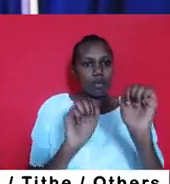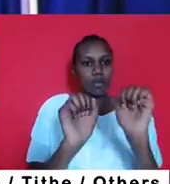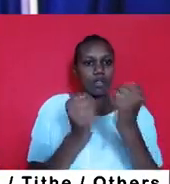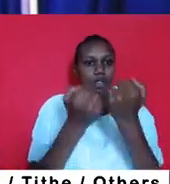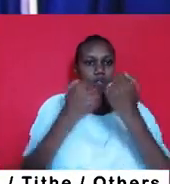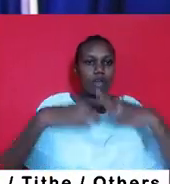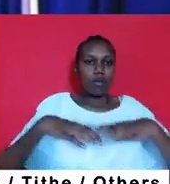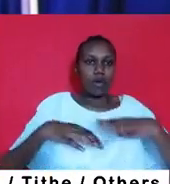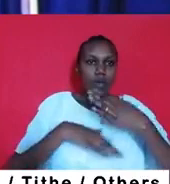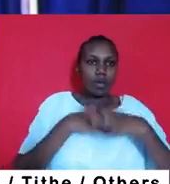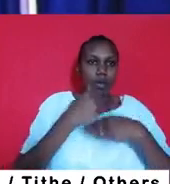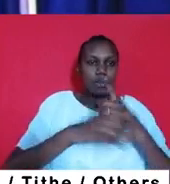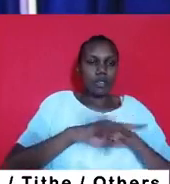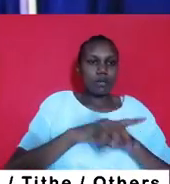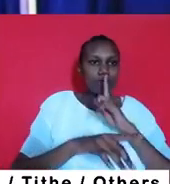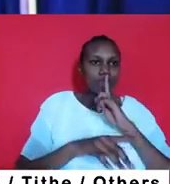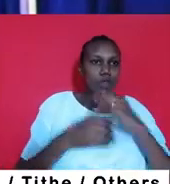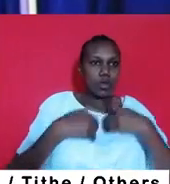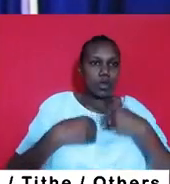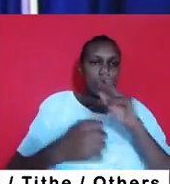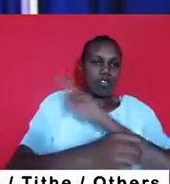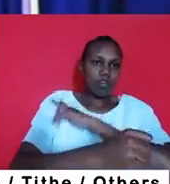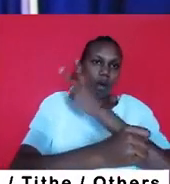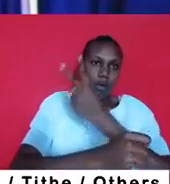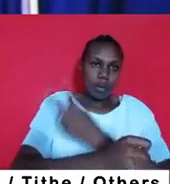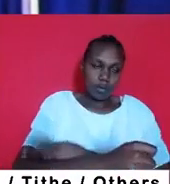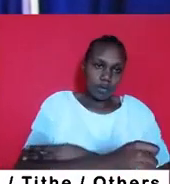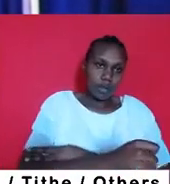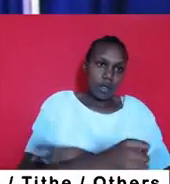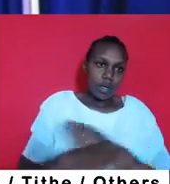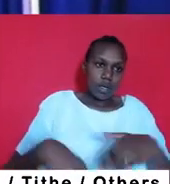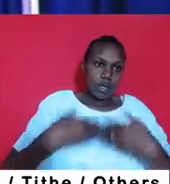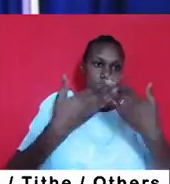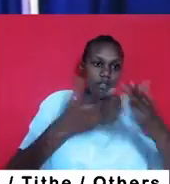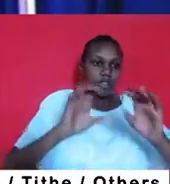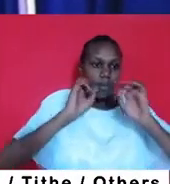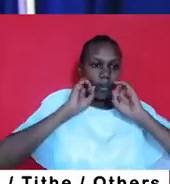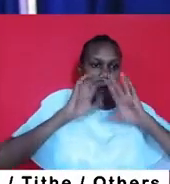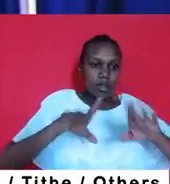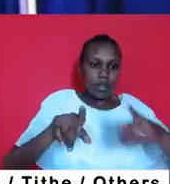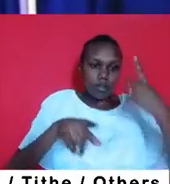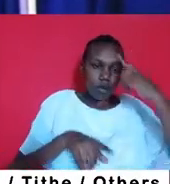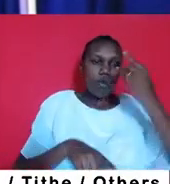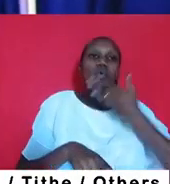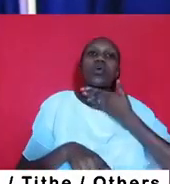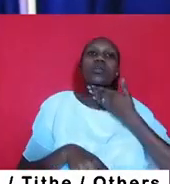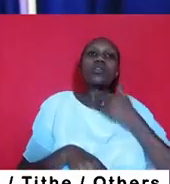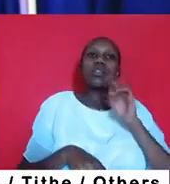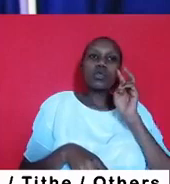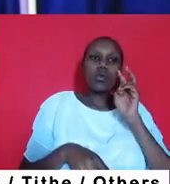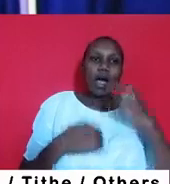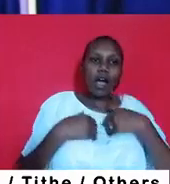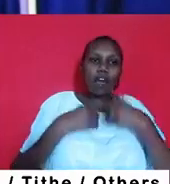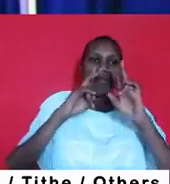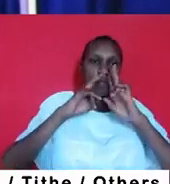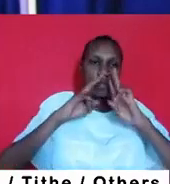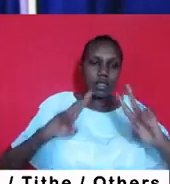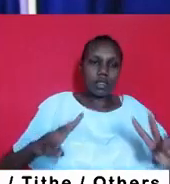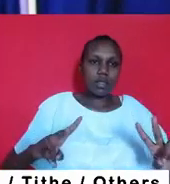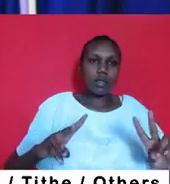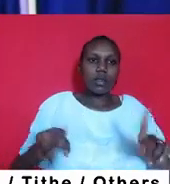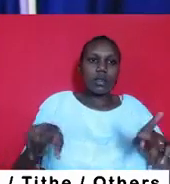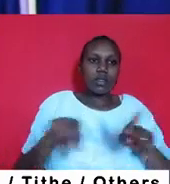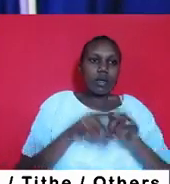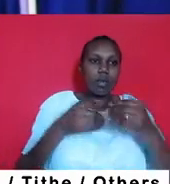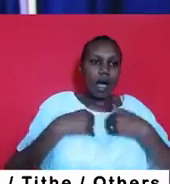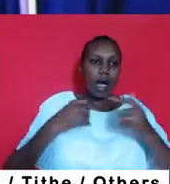katika ukimya na tumaini tuwapata nguvu. Utupe baraka za kutaka kuwa na maridhiano na amani, na furaha